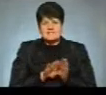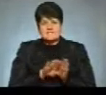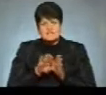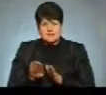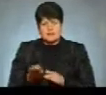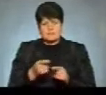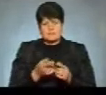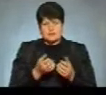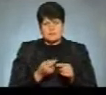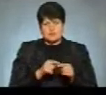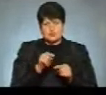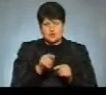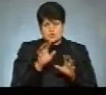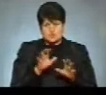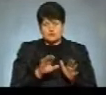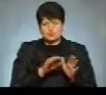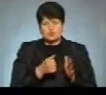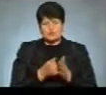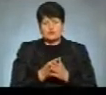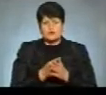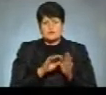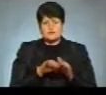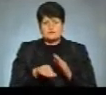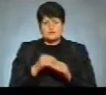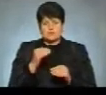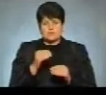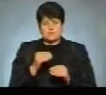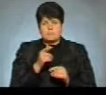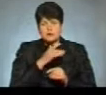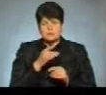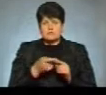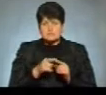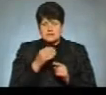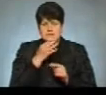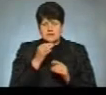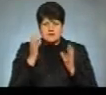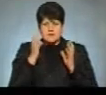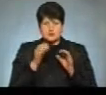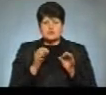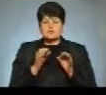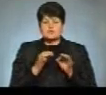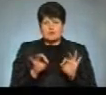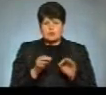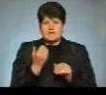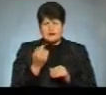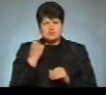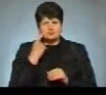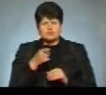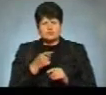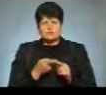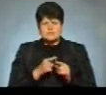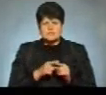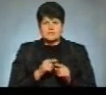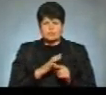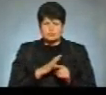цього закону про мову до післявиборчого періоду. Про це повідомила Радіо Свобода. Отже, на вашу думку, чи таким би